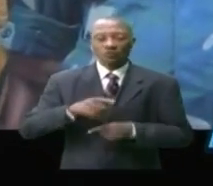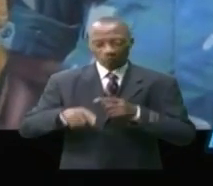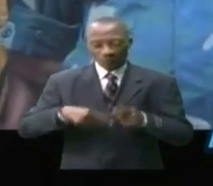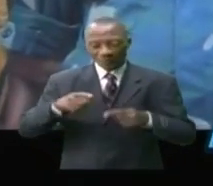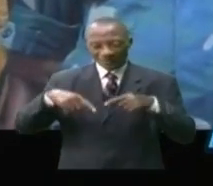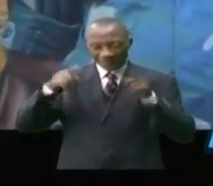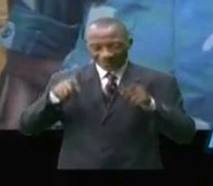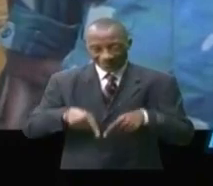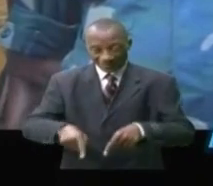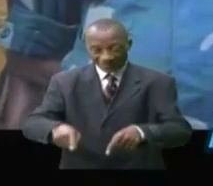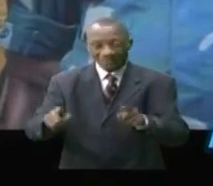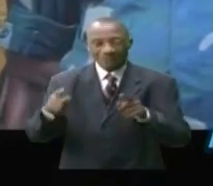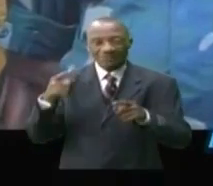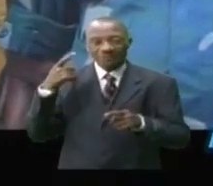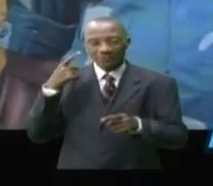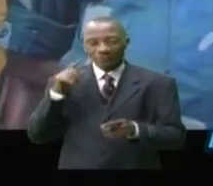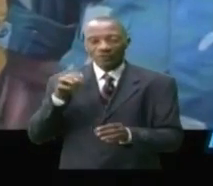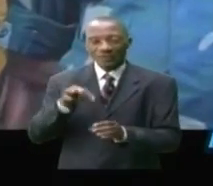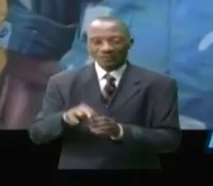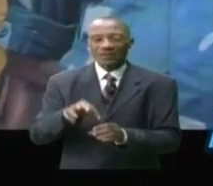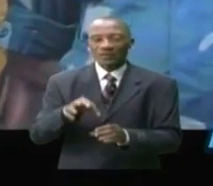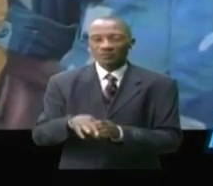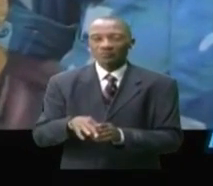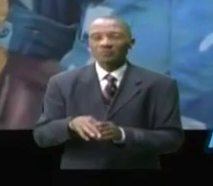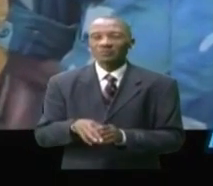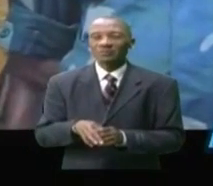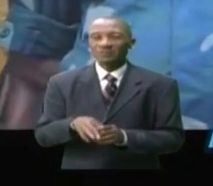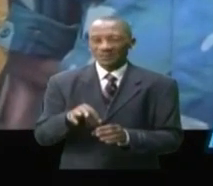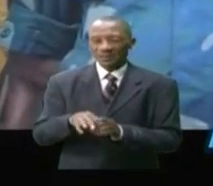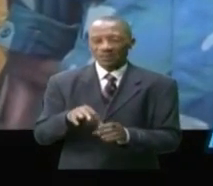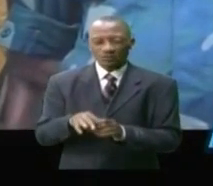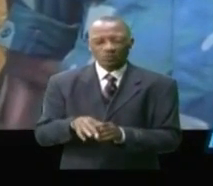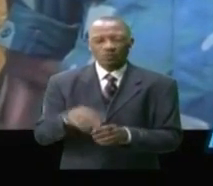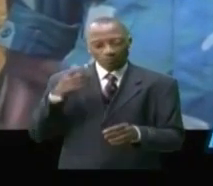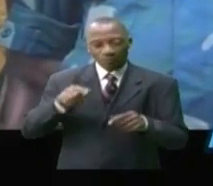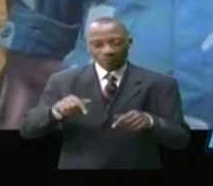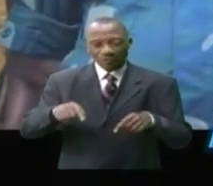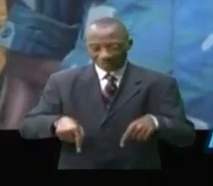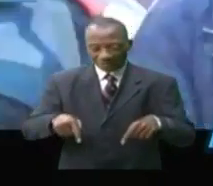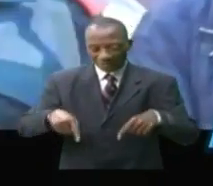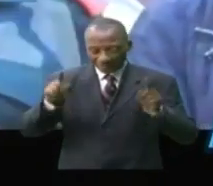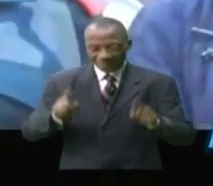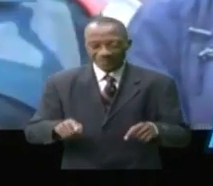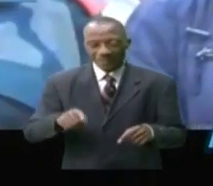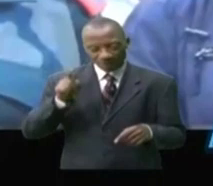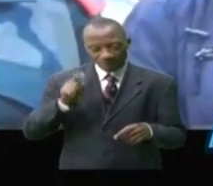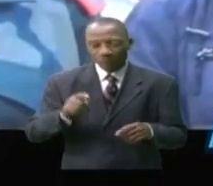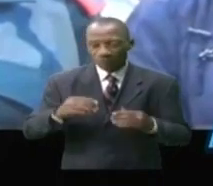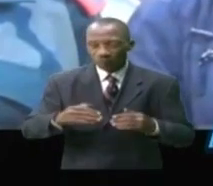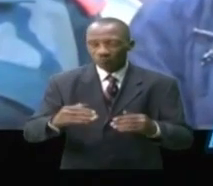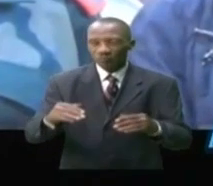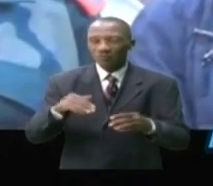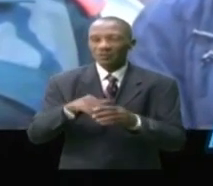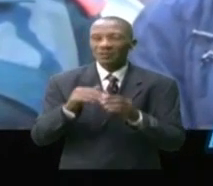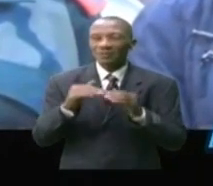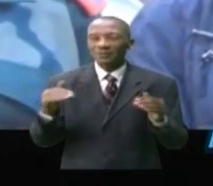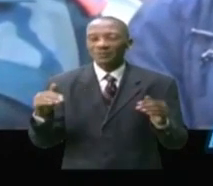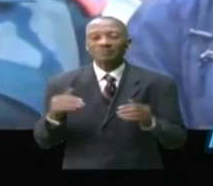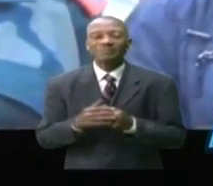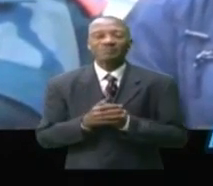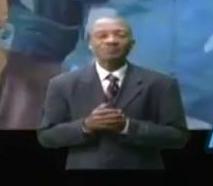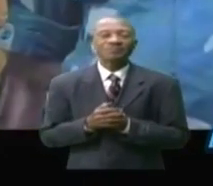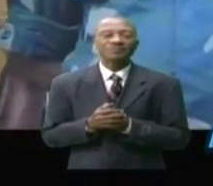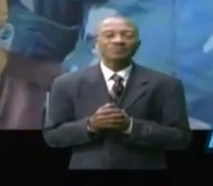2023-2024 est considéré comme un acte de crime de guerre. Interdiction